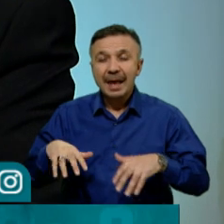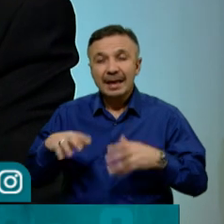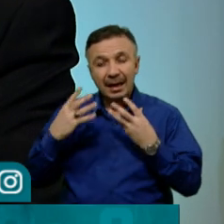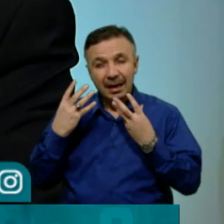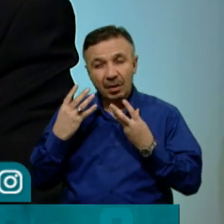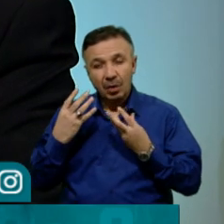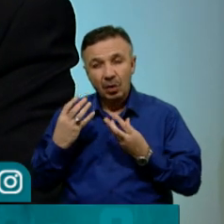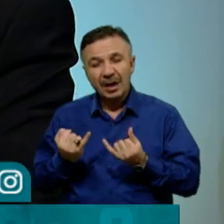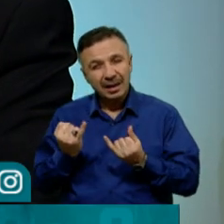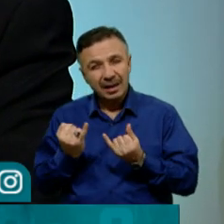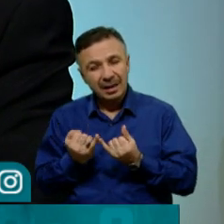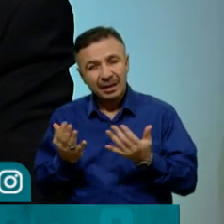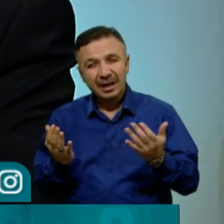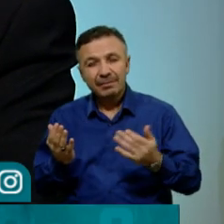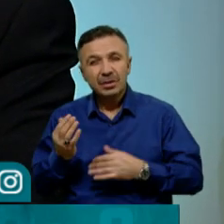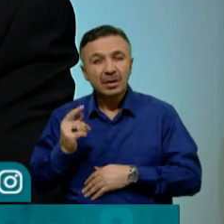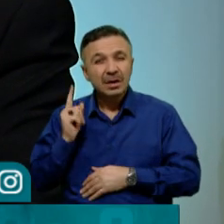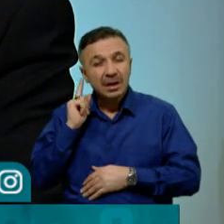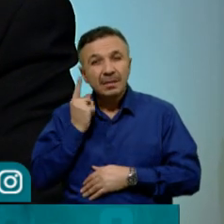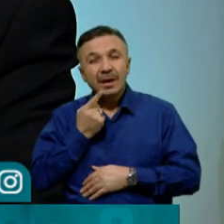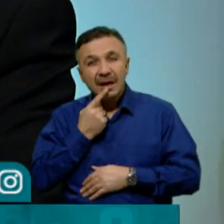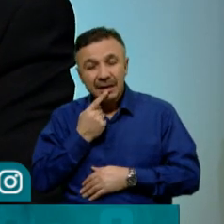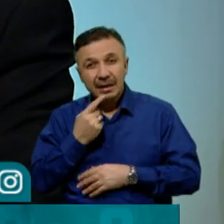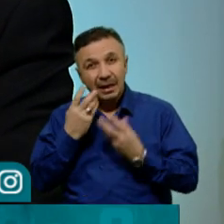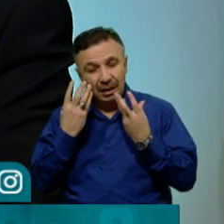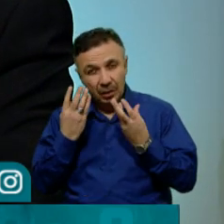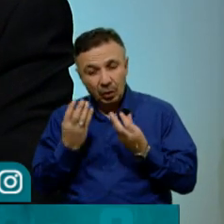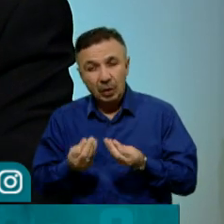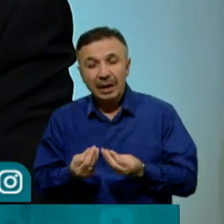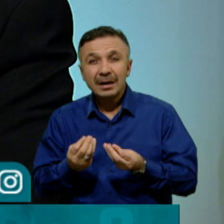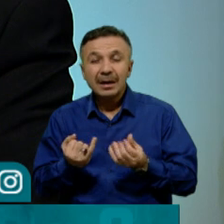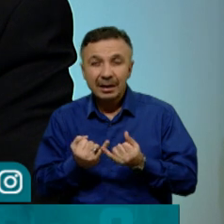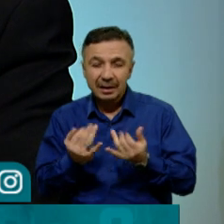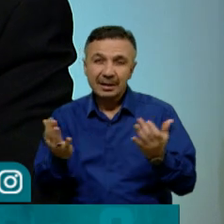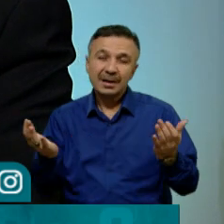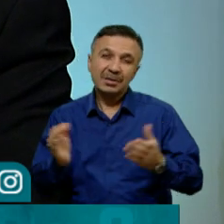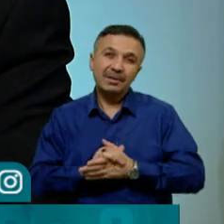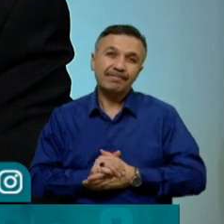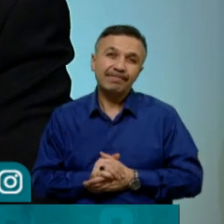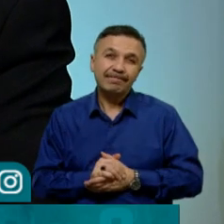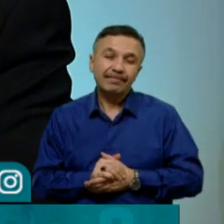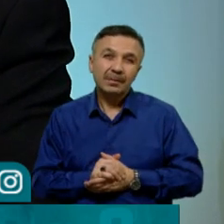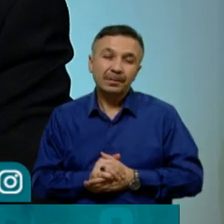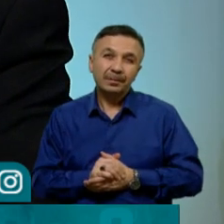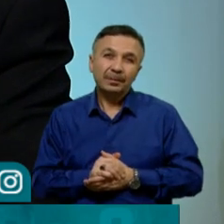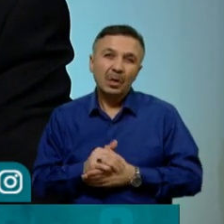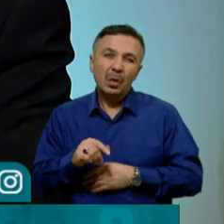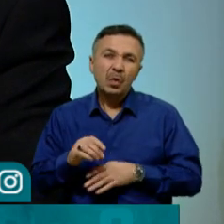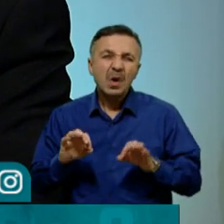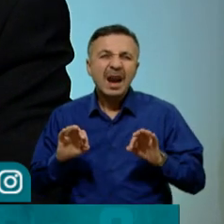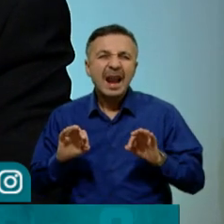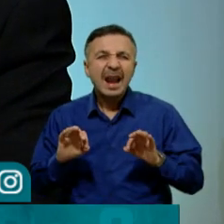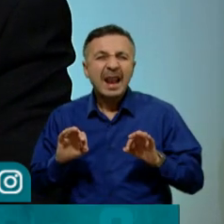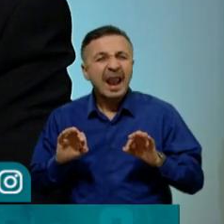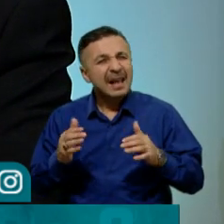olan kardeşlerimiz yani konuşma engelli durumda olan kardeşlerimizin onu Bu nasıl